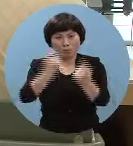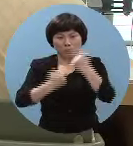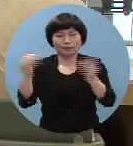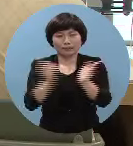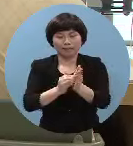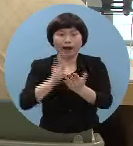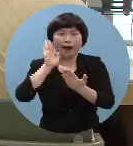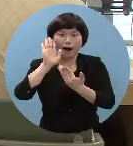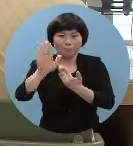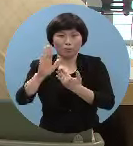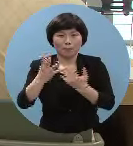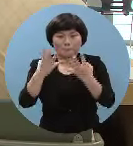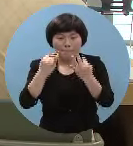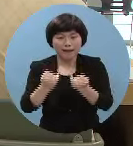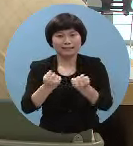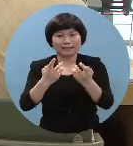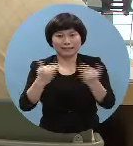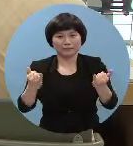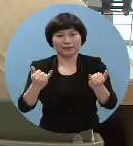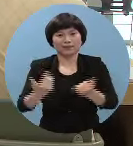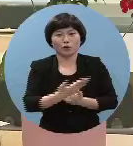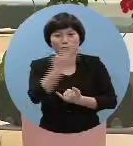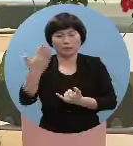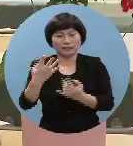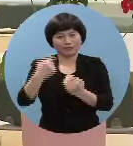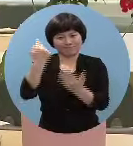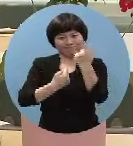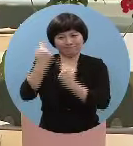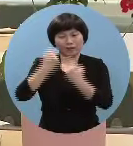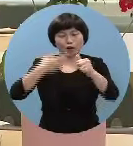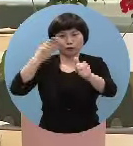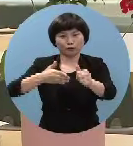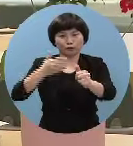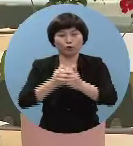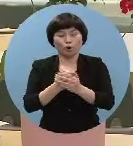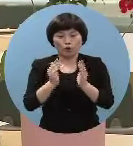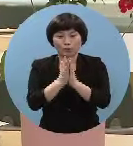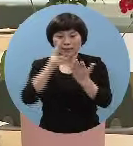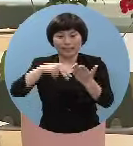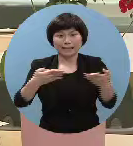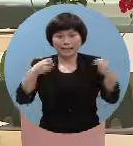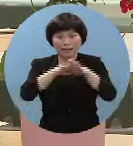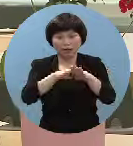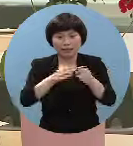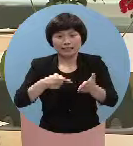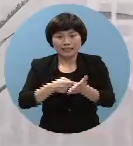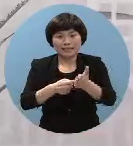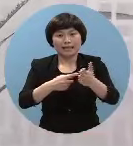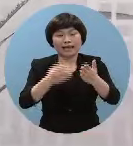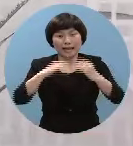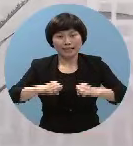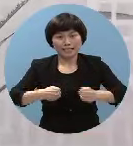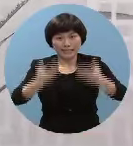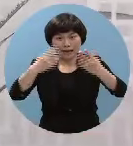이용했습니다. 앞으로도 많은 도민들께서 도서관을 자주 찾아주시고 도서관에서